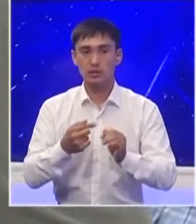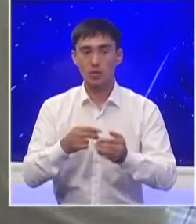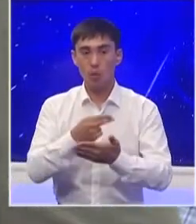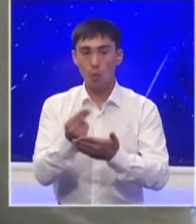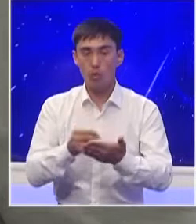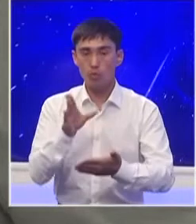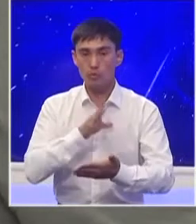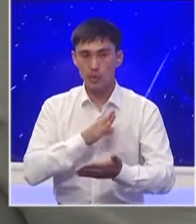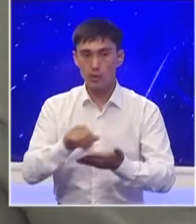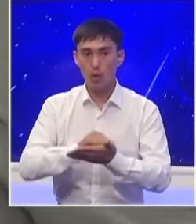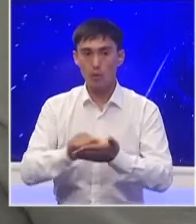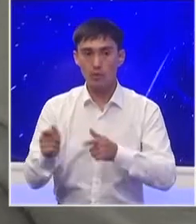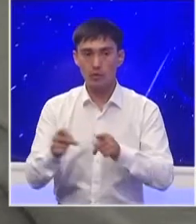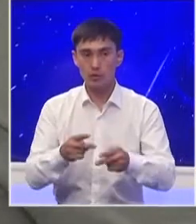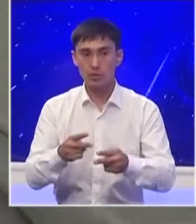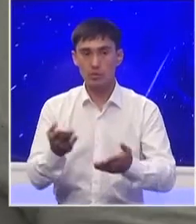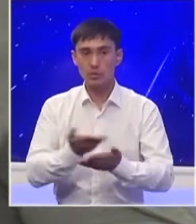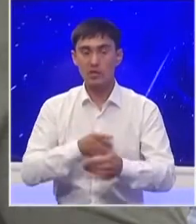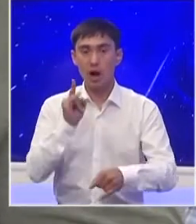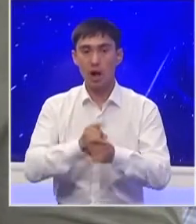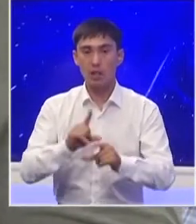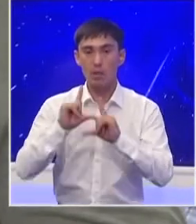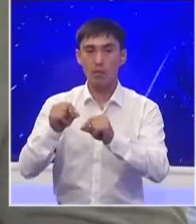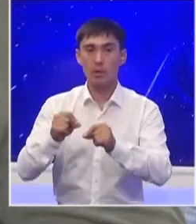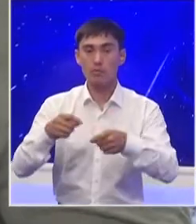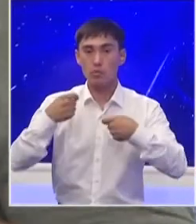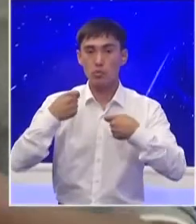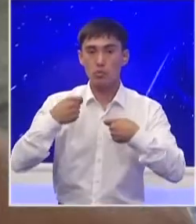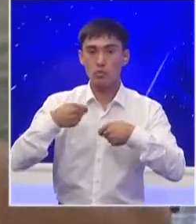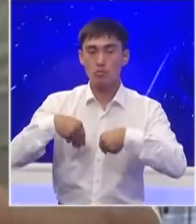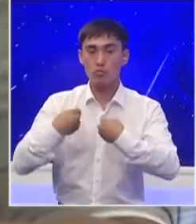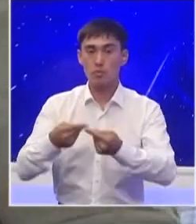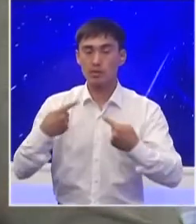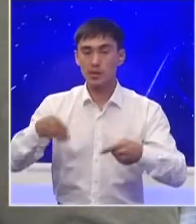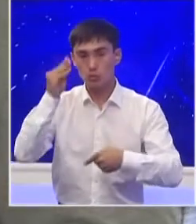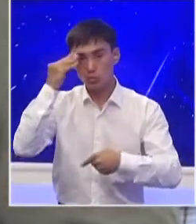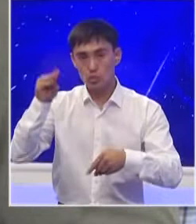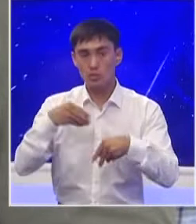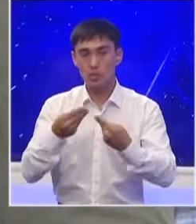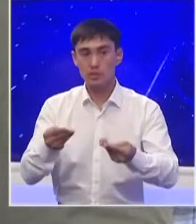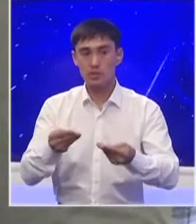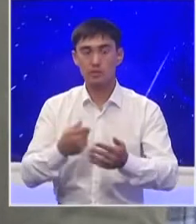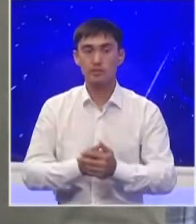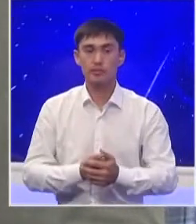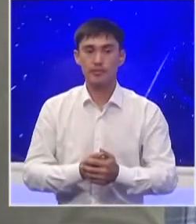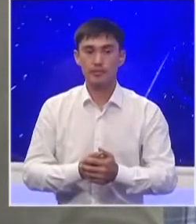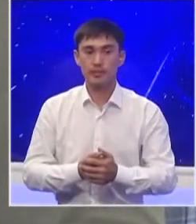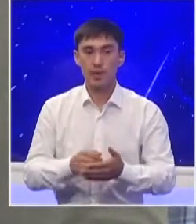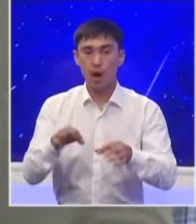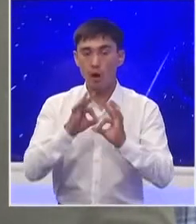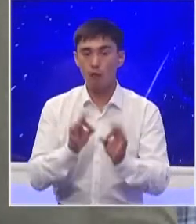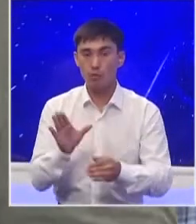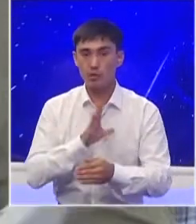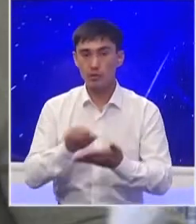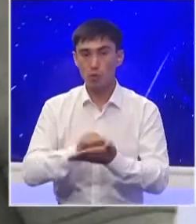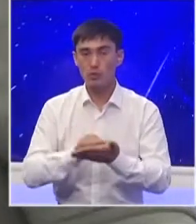беріп, куәлікті бізден алдап алып, апарып өткізіп жіберіп, жаңағы Алатау бейірінде оформить етіп отыр.